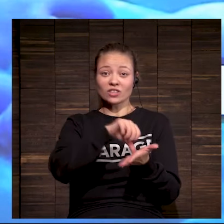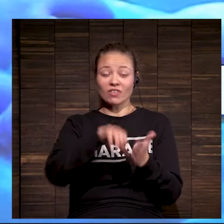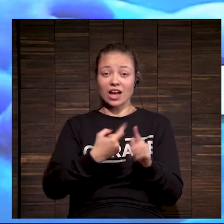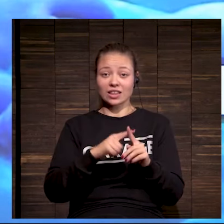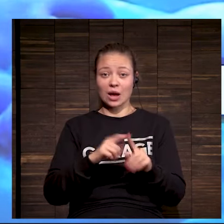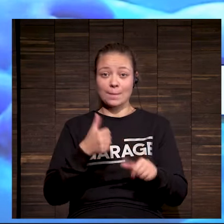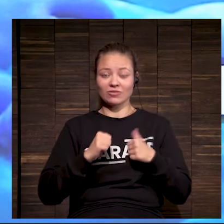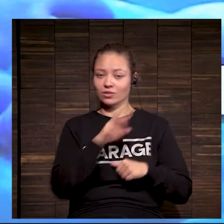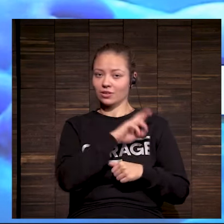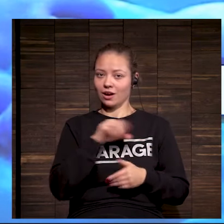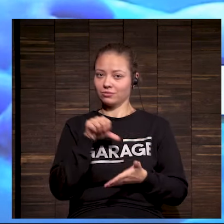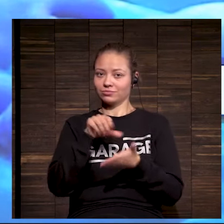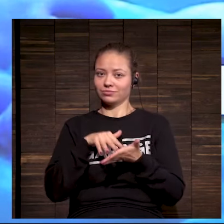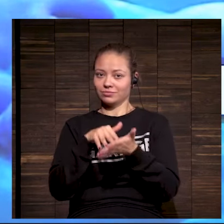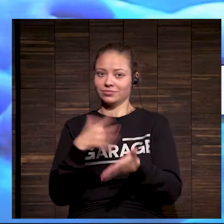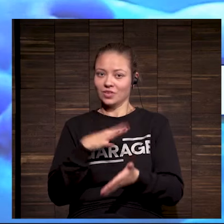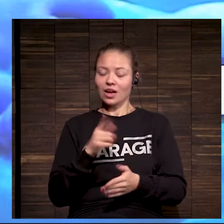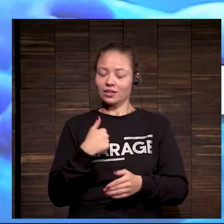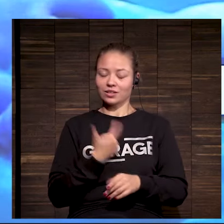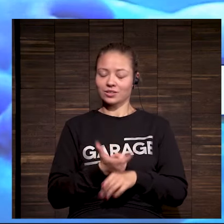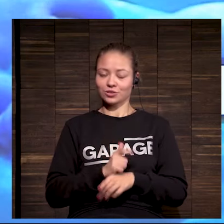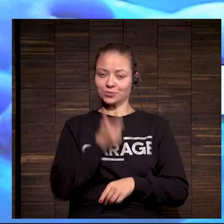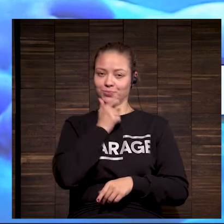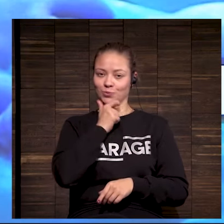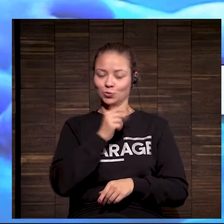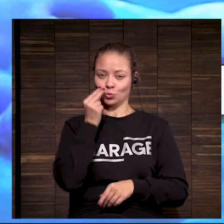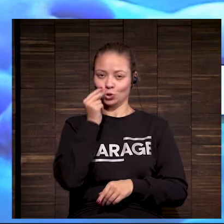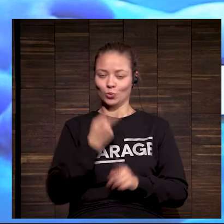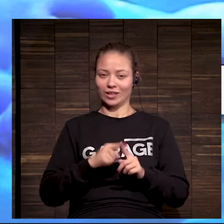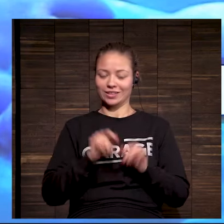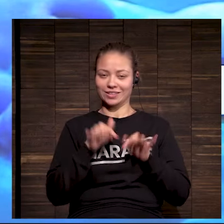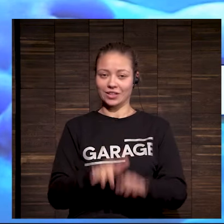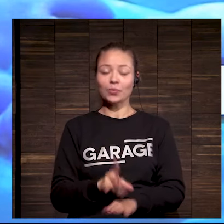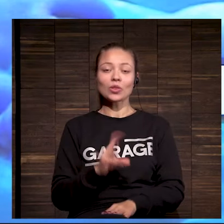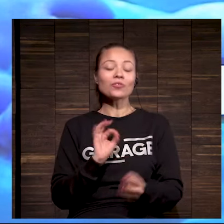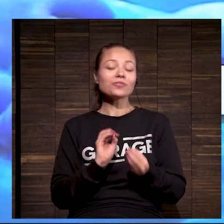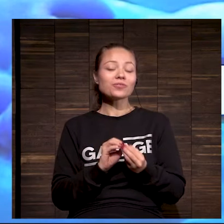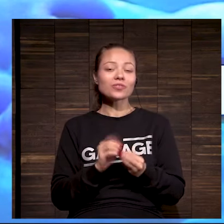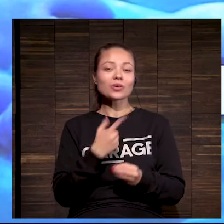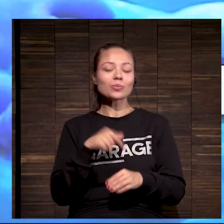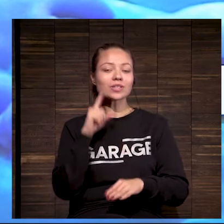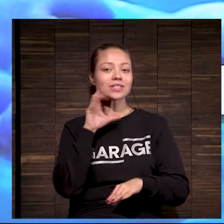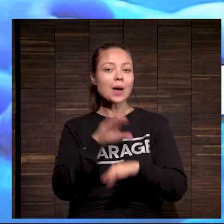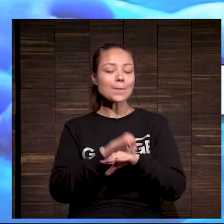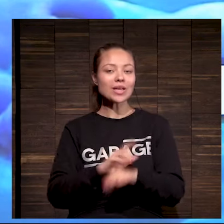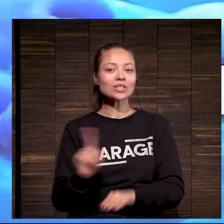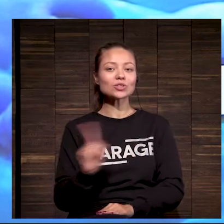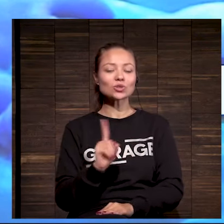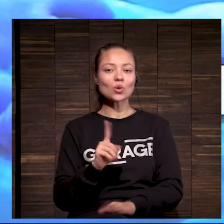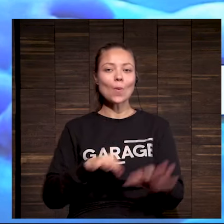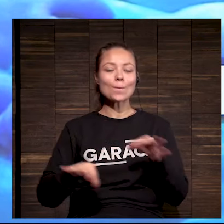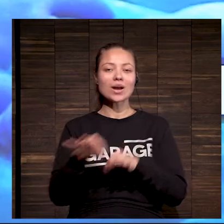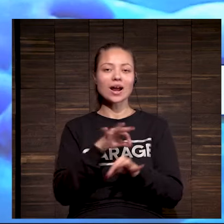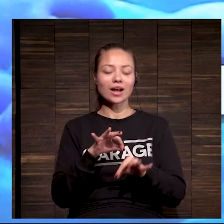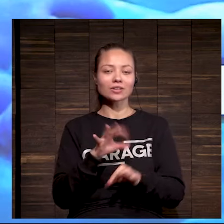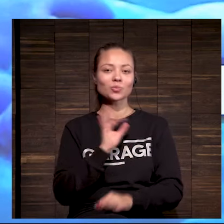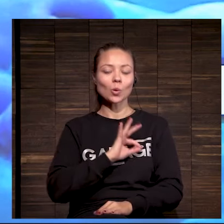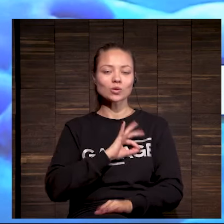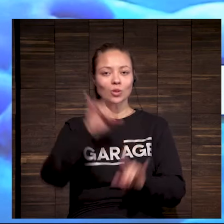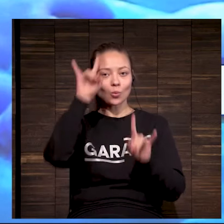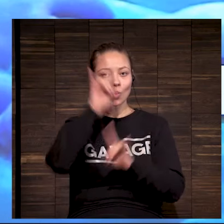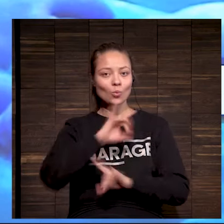я в заявка не подавал я слишком викторианский мужчина чтобы это делать тем не менее мы заметили что проект и пользуются популярностью